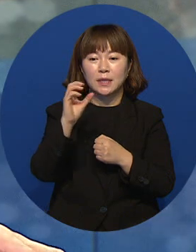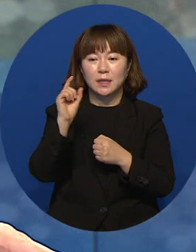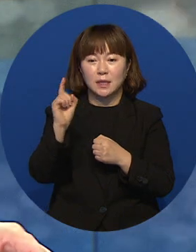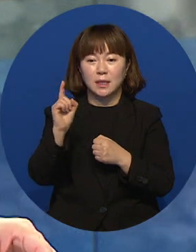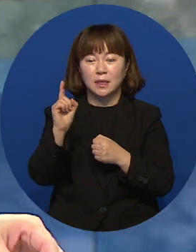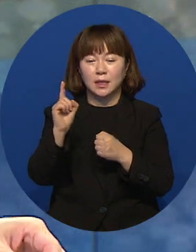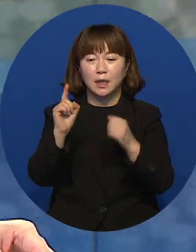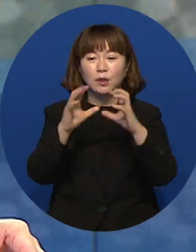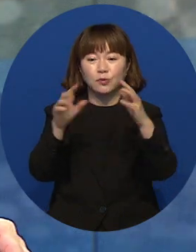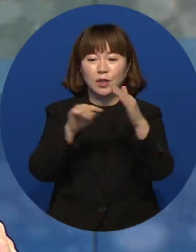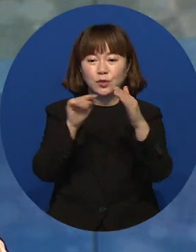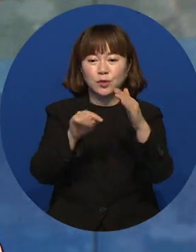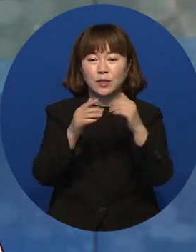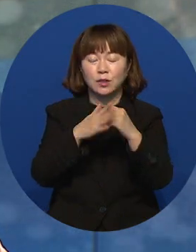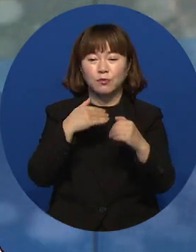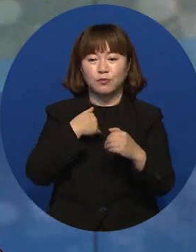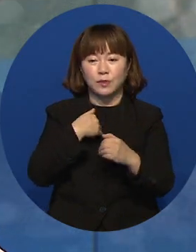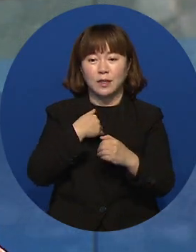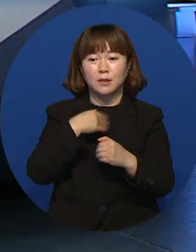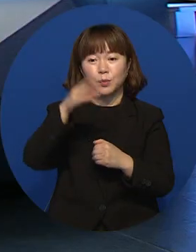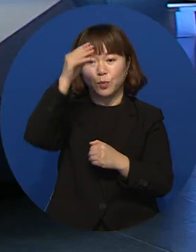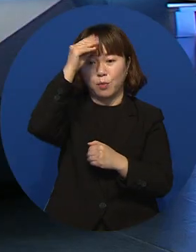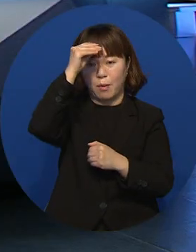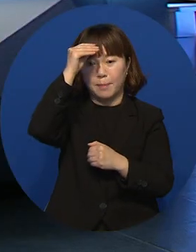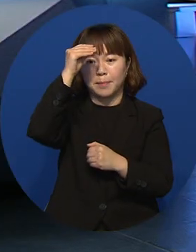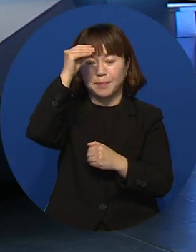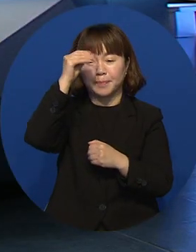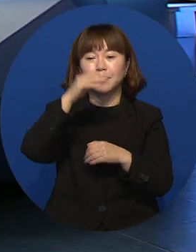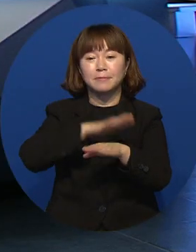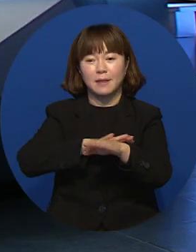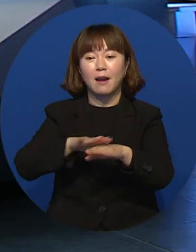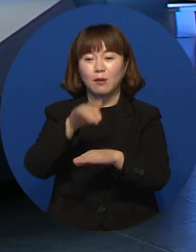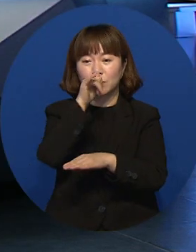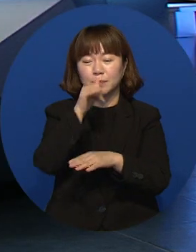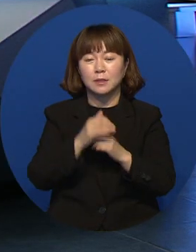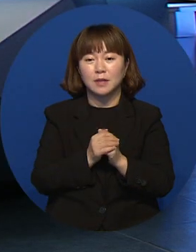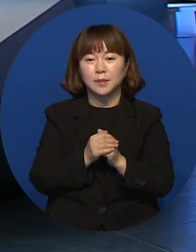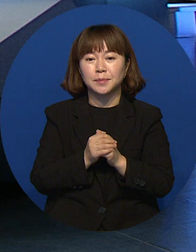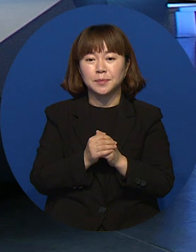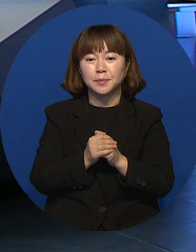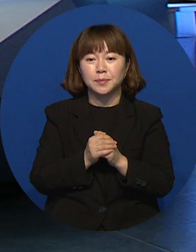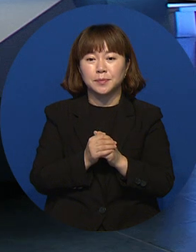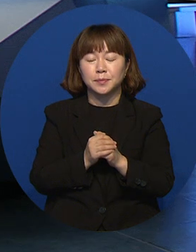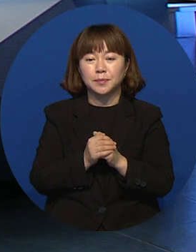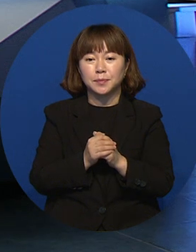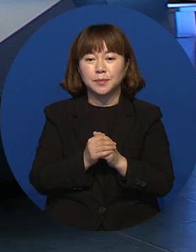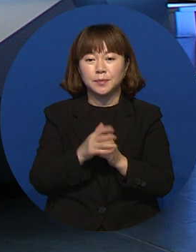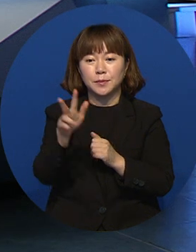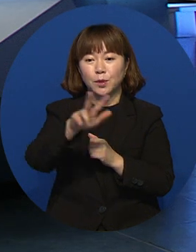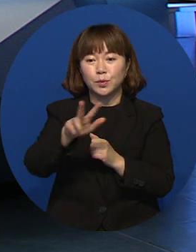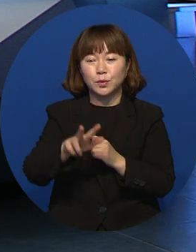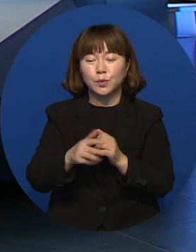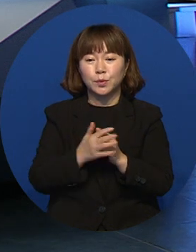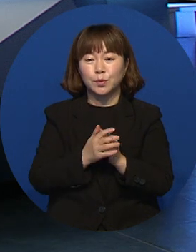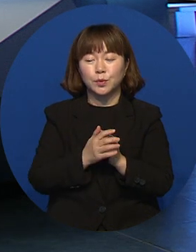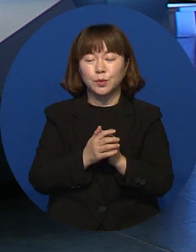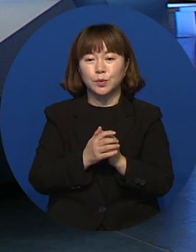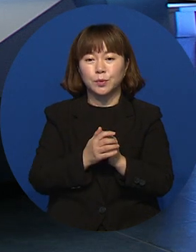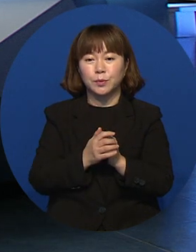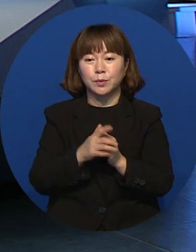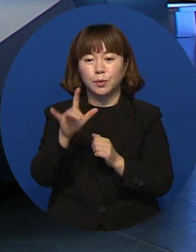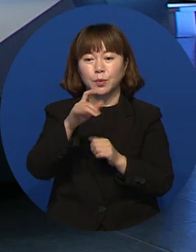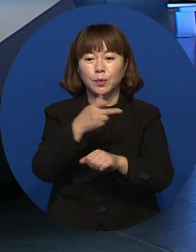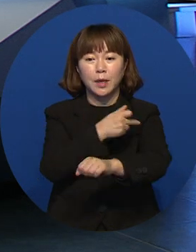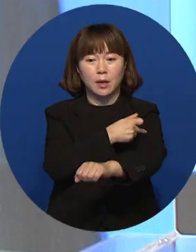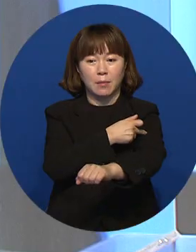님 네 그렇습니다 그 아까 회장 님께서 말씀하셨듯이 그 전국적으로 예방접종 놀이 굉장히